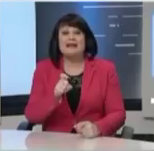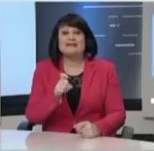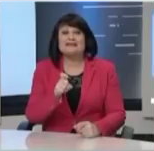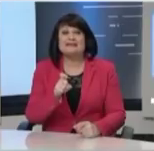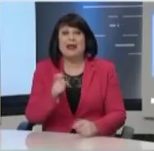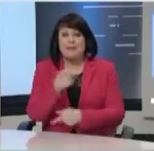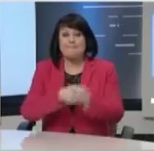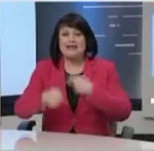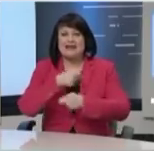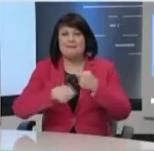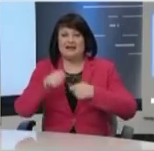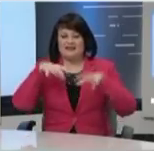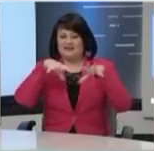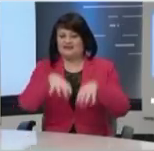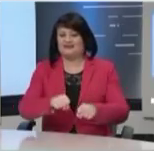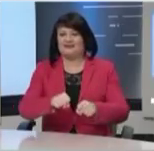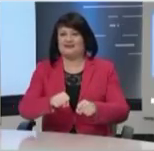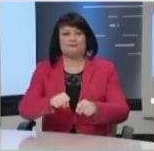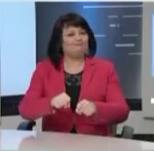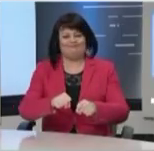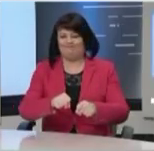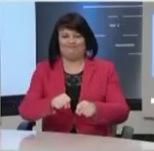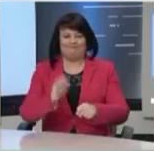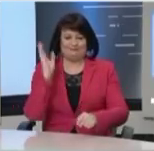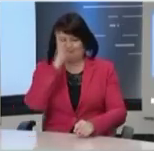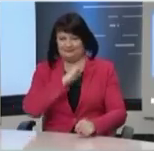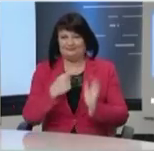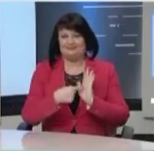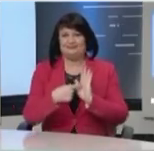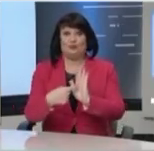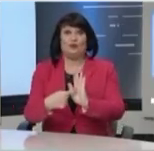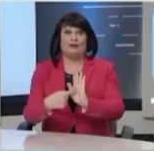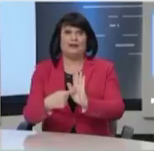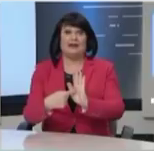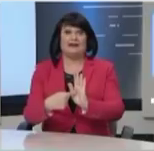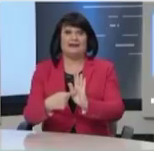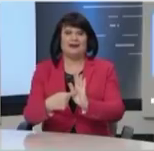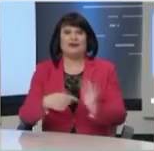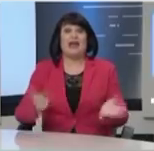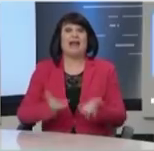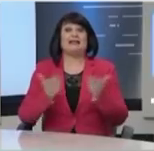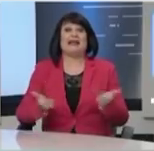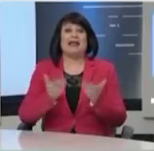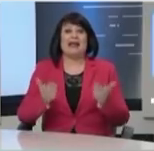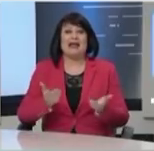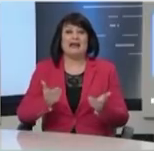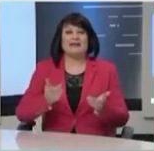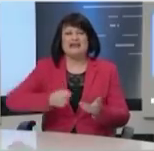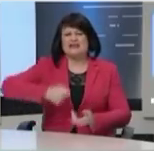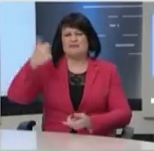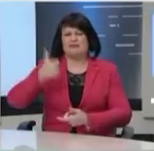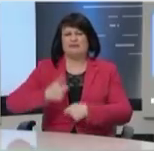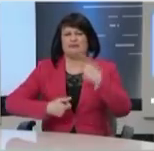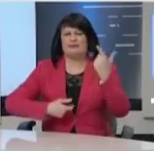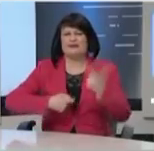κανενός επιχειρηματικού παράγοντα που παριστάνει τον αντιστασιακό στα μπουζούκια δίπλα στα μπουκάλια με τις